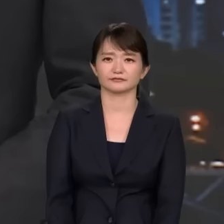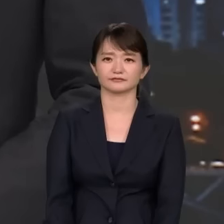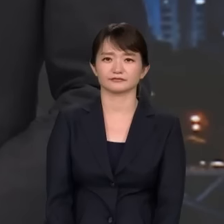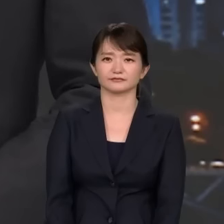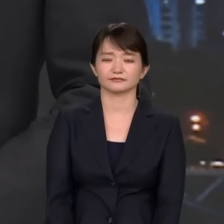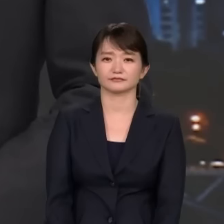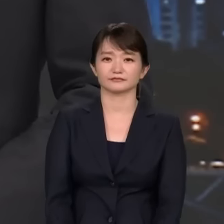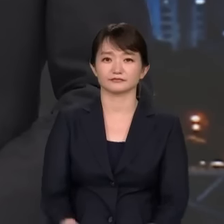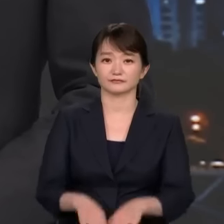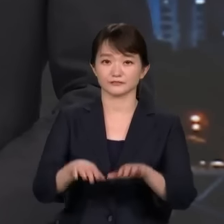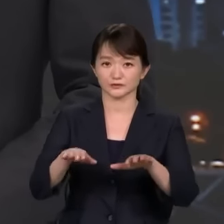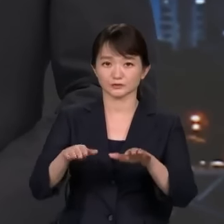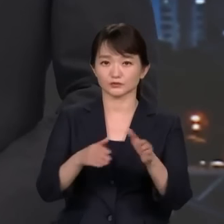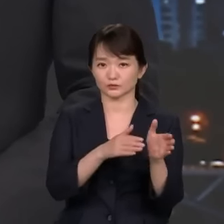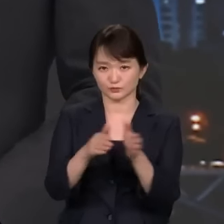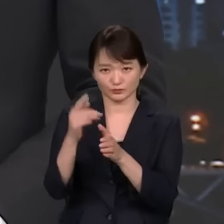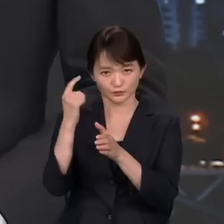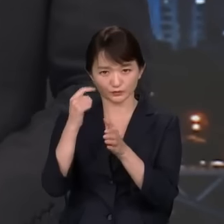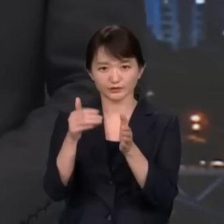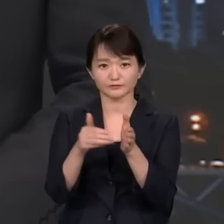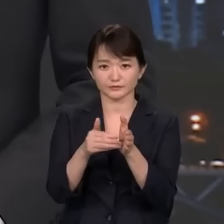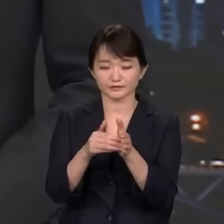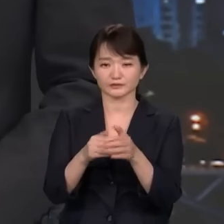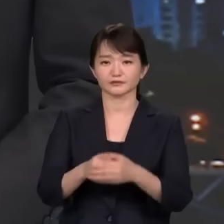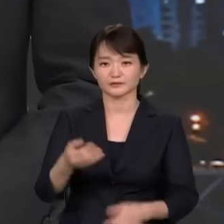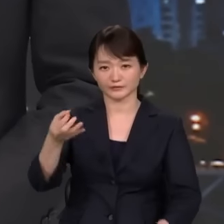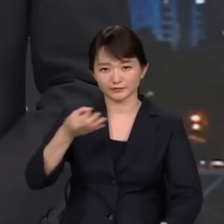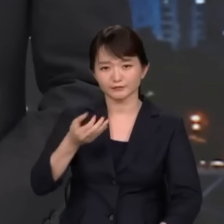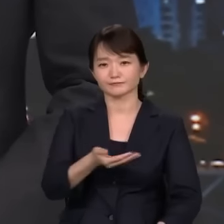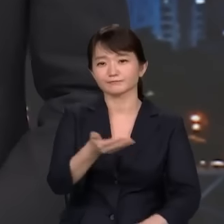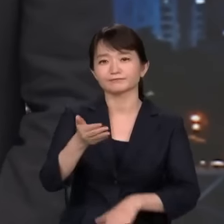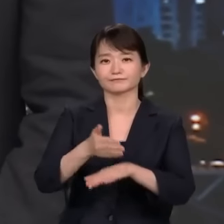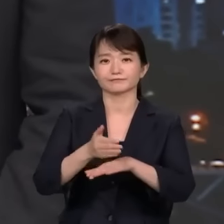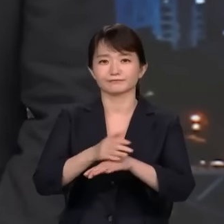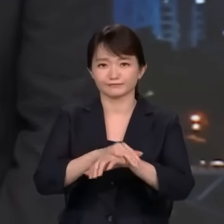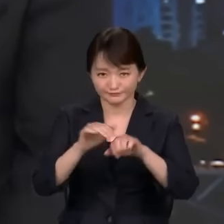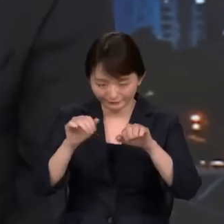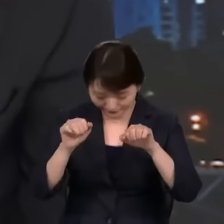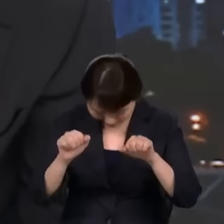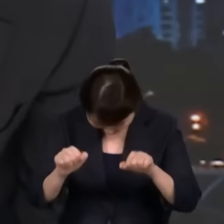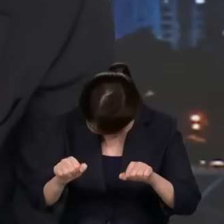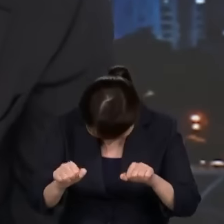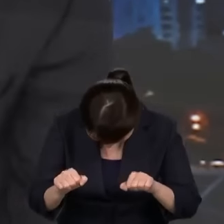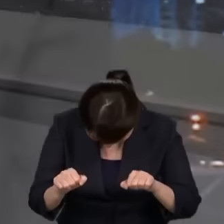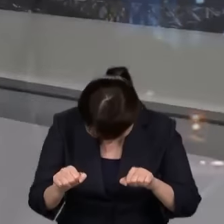뉴스룸 저희가 준비한 소식은 여기까지입니다. 시청해주신 여러분 고맙습니다.